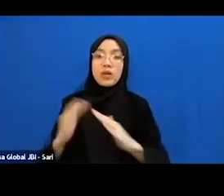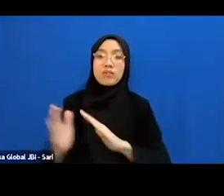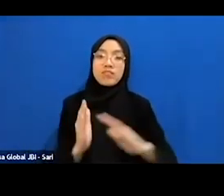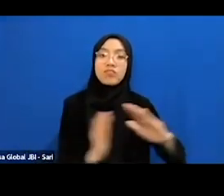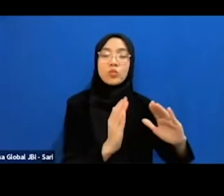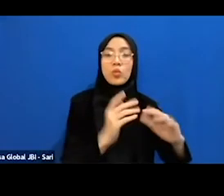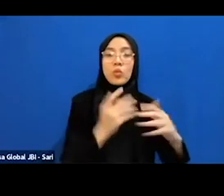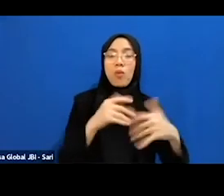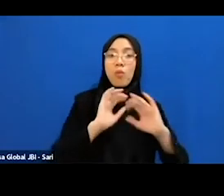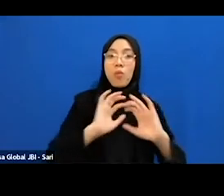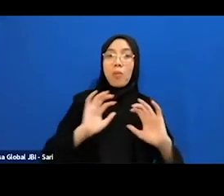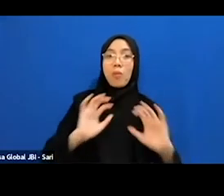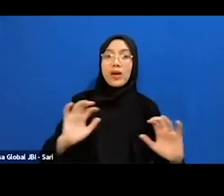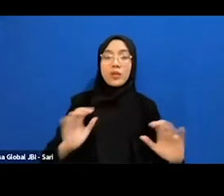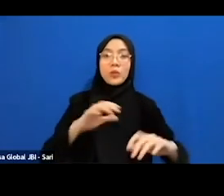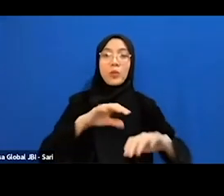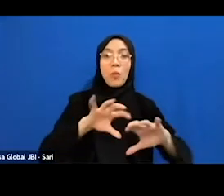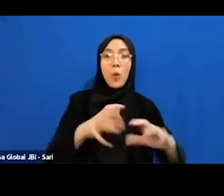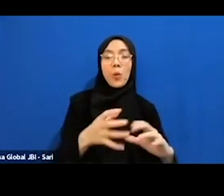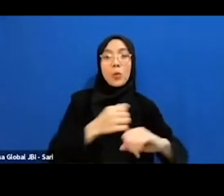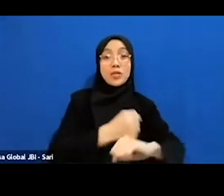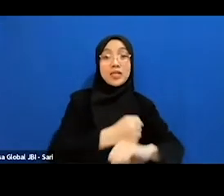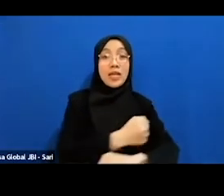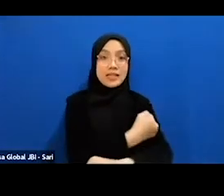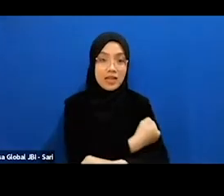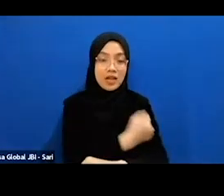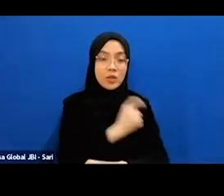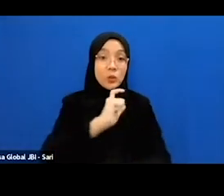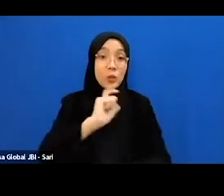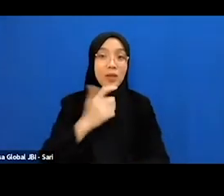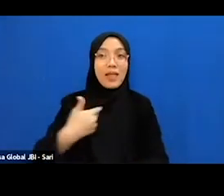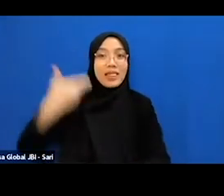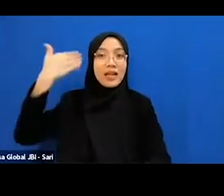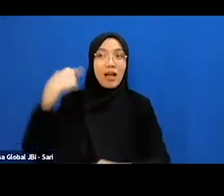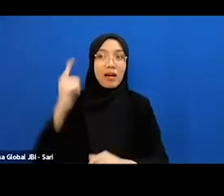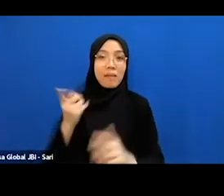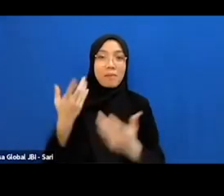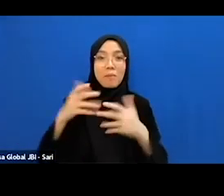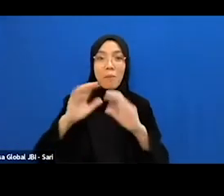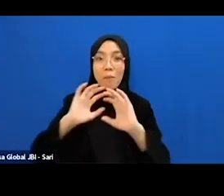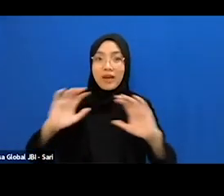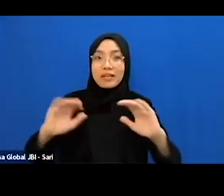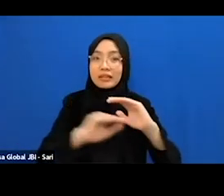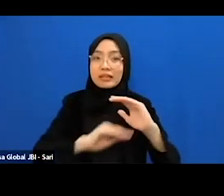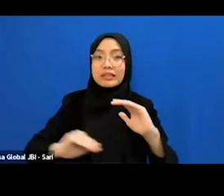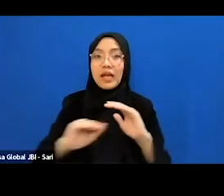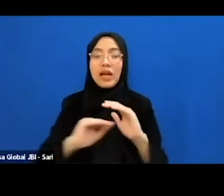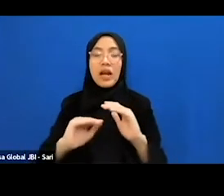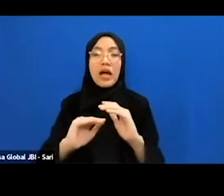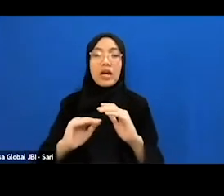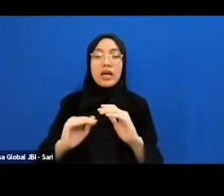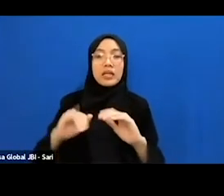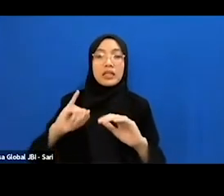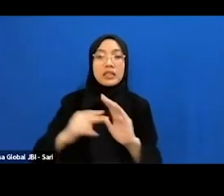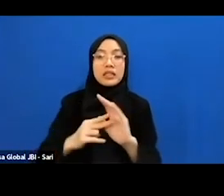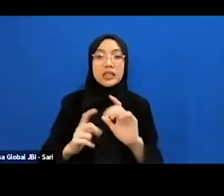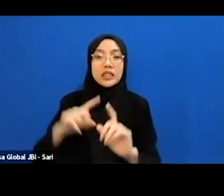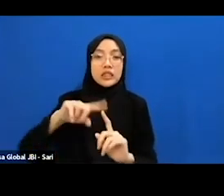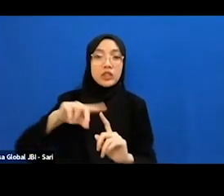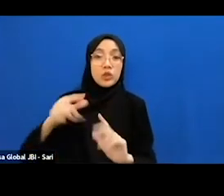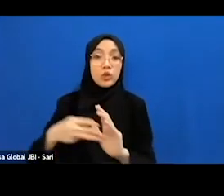untuk produk dan jasanya saja Misalnya tadi banyak sekali standar-standar dari instrumen